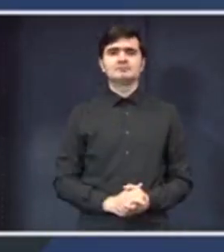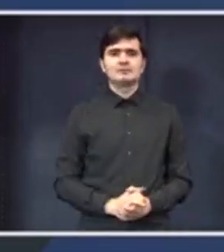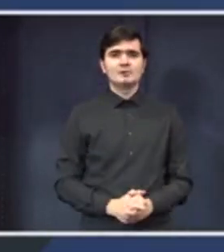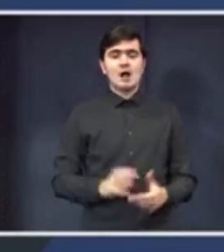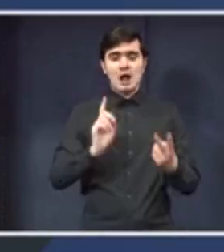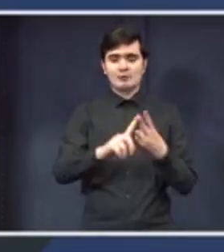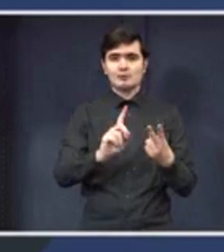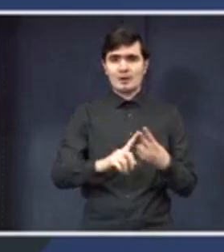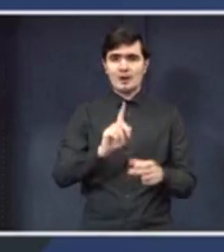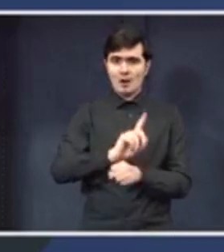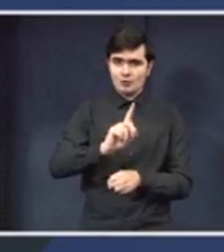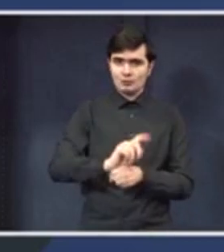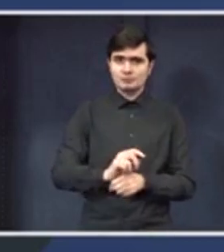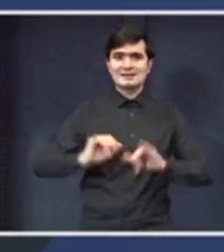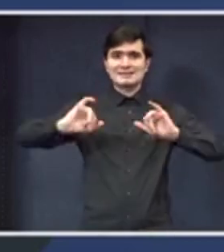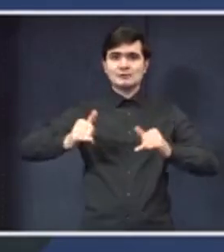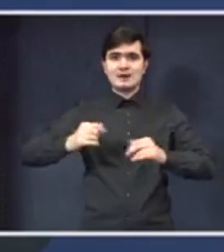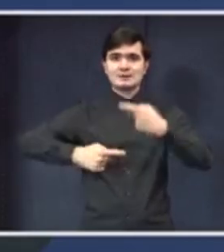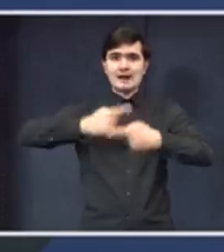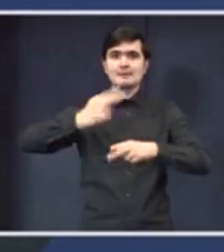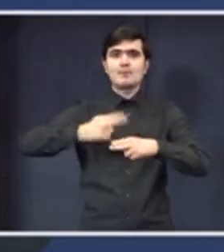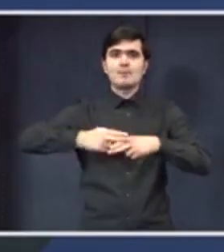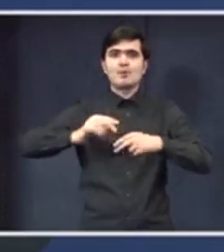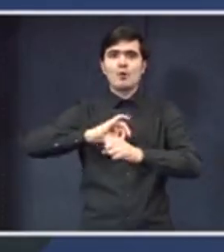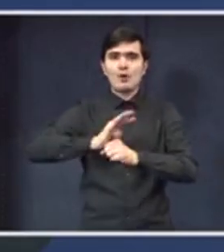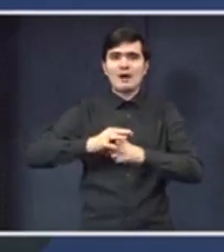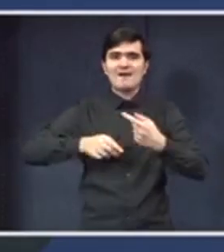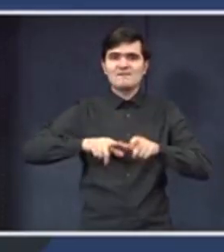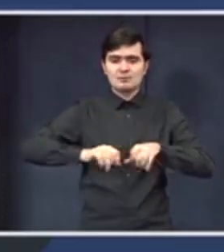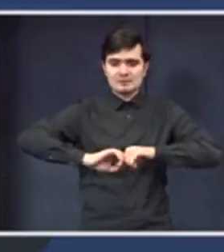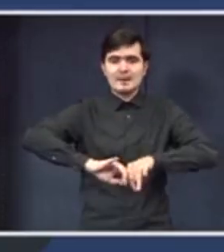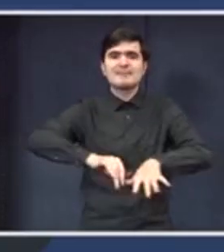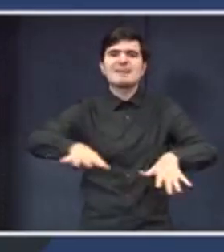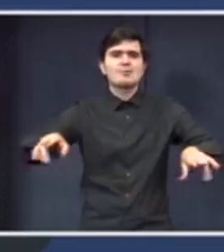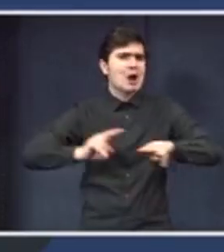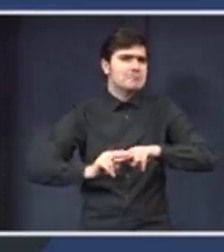Al doilea lucru, situația epidemiologică. Și aici